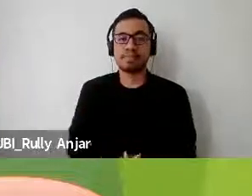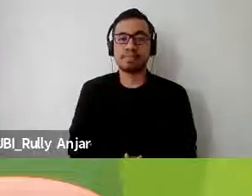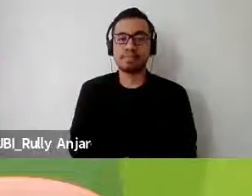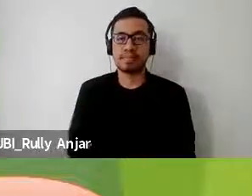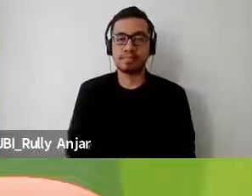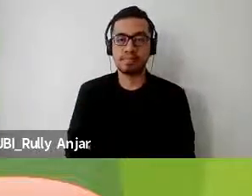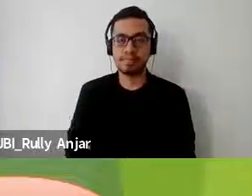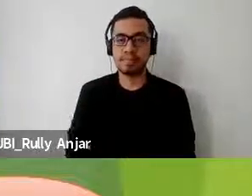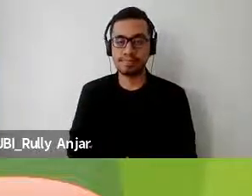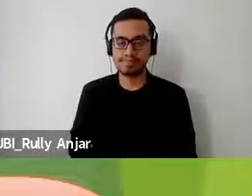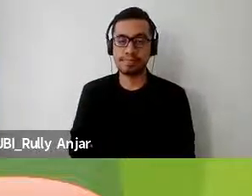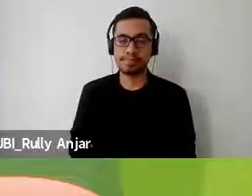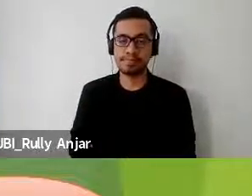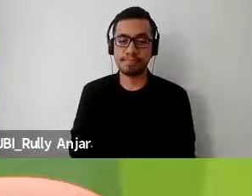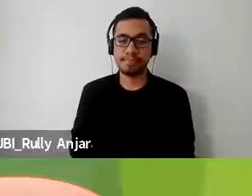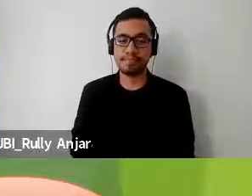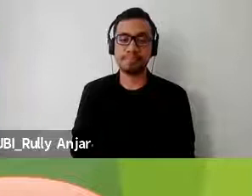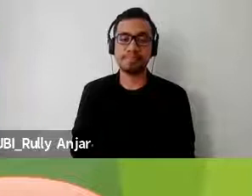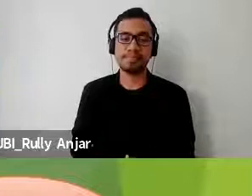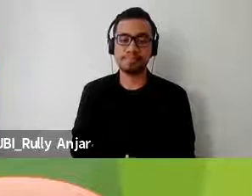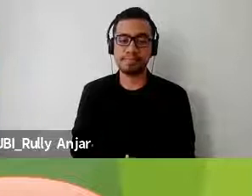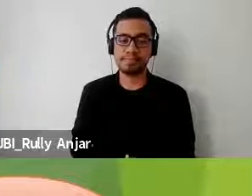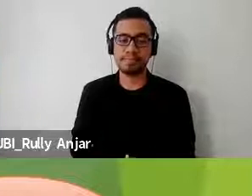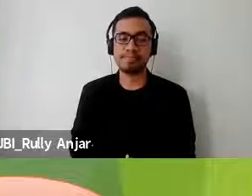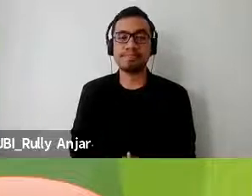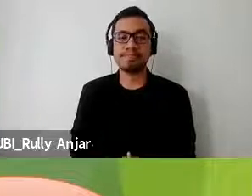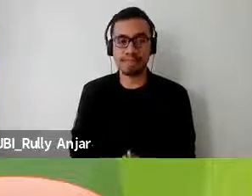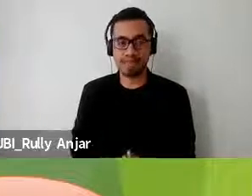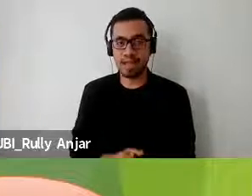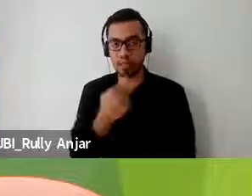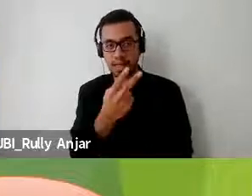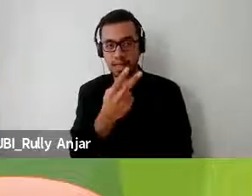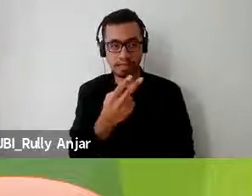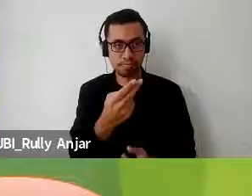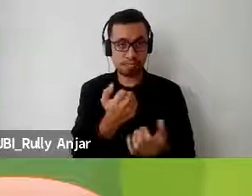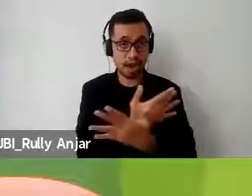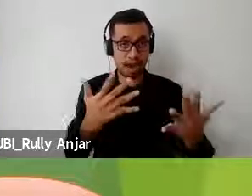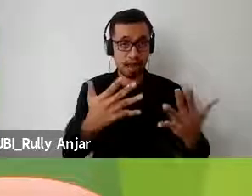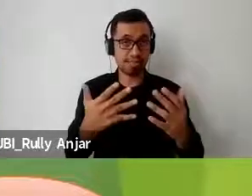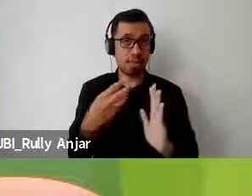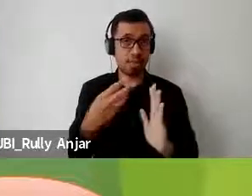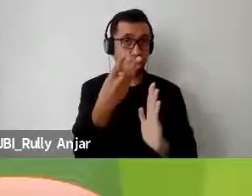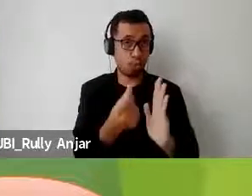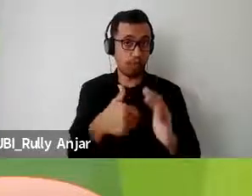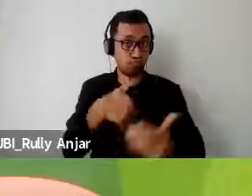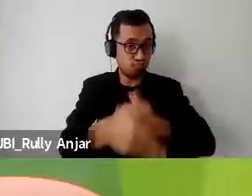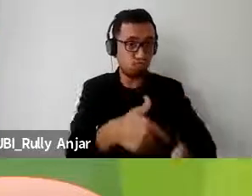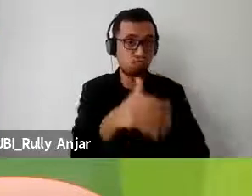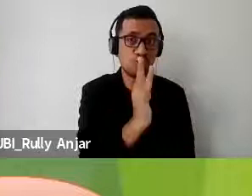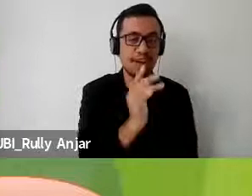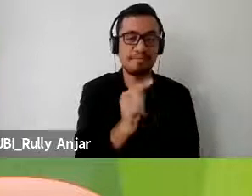pun bisa dilihat sudah melakukan kegiatan ekonomi di sektor real. Nah, oleh karena itu, kami sangat berharap